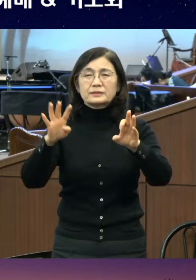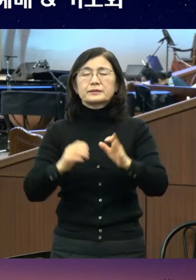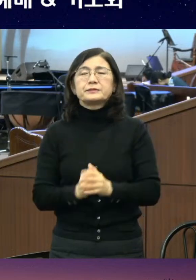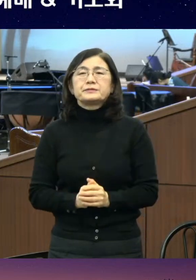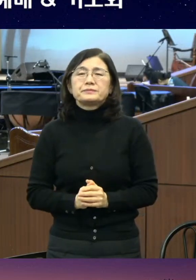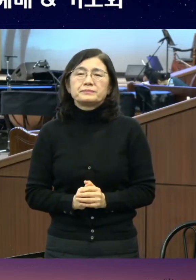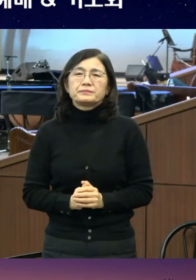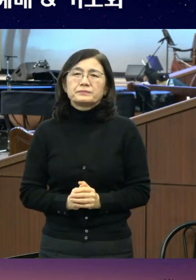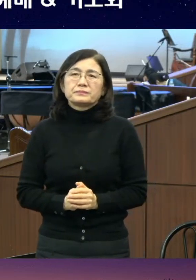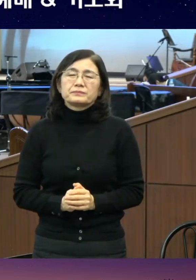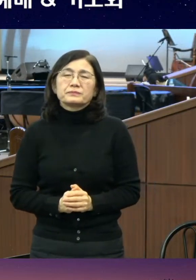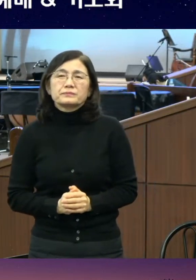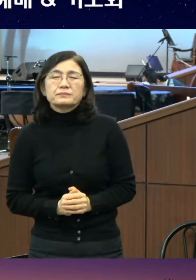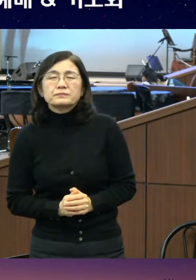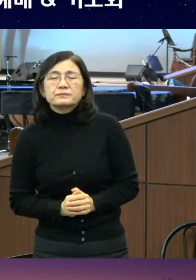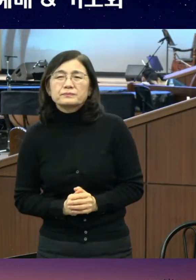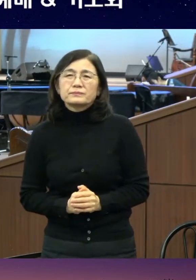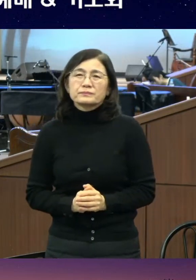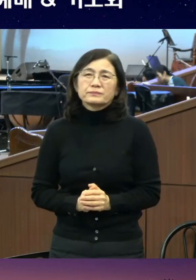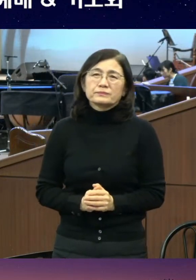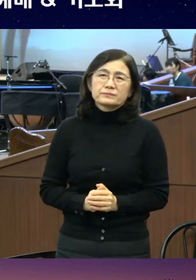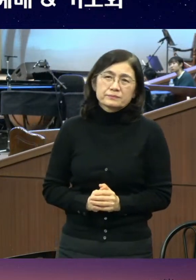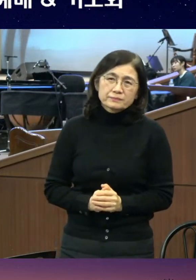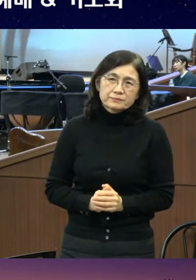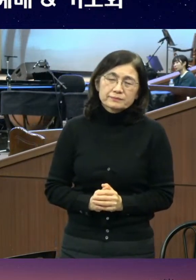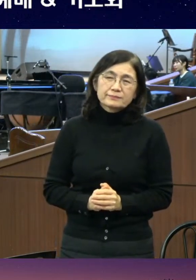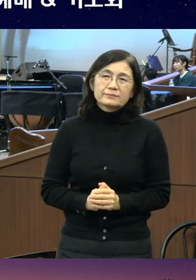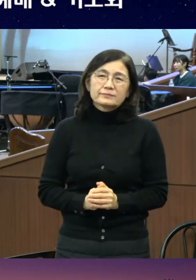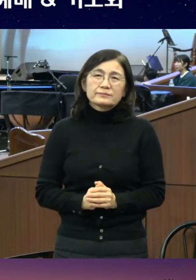마태복음 13장 44절.